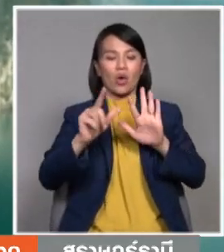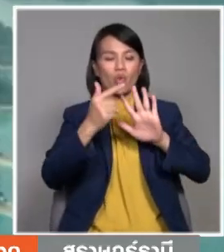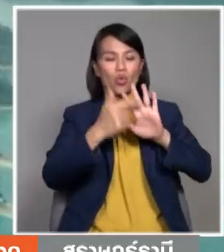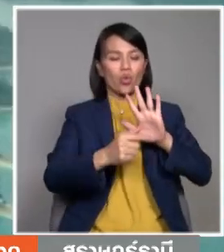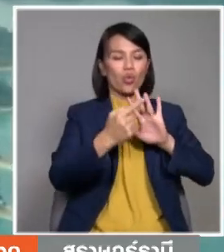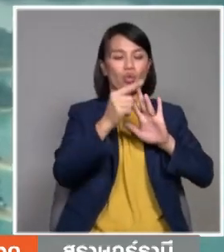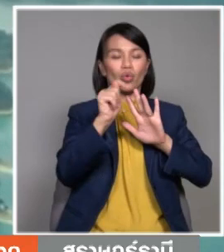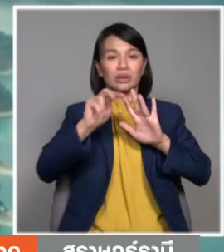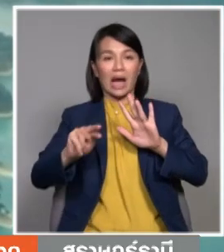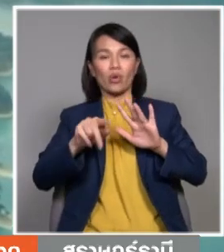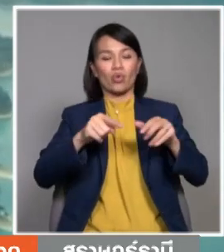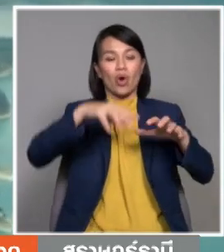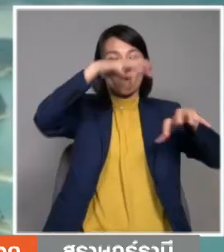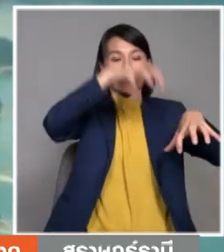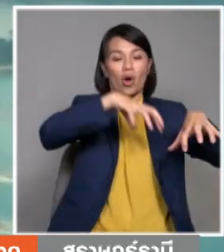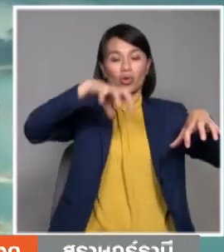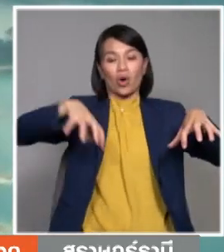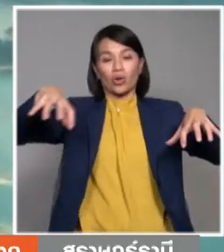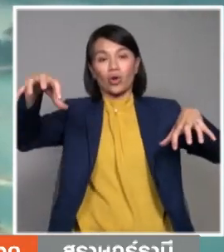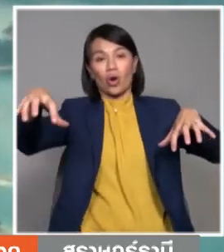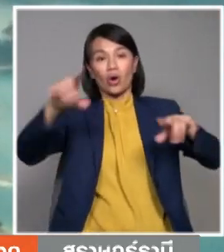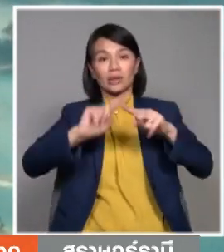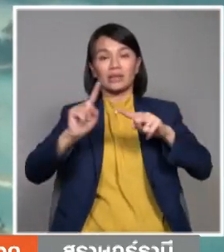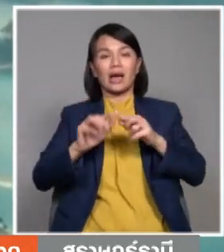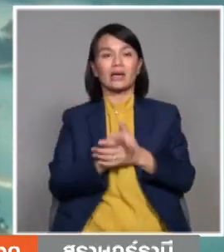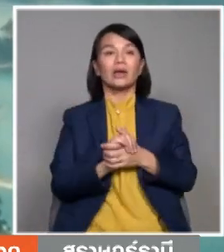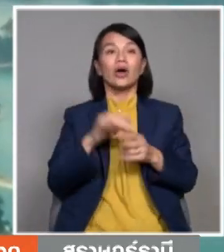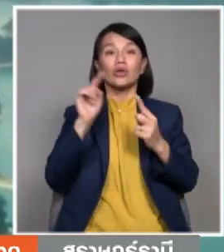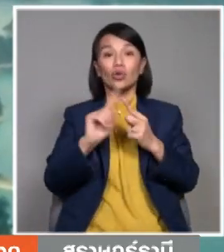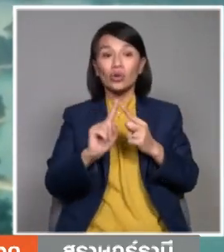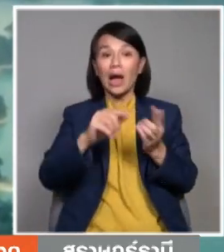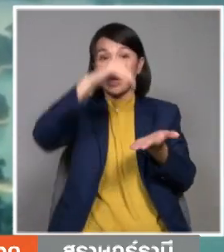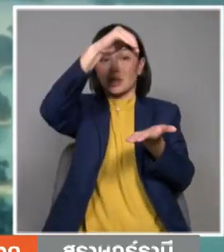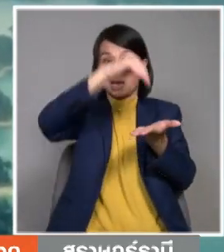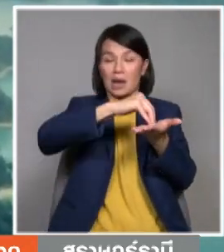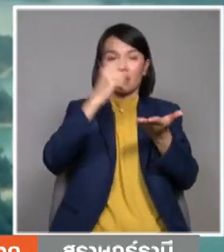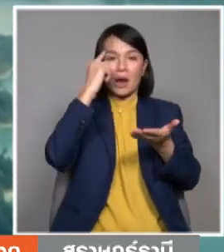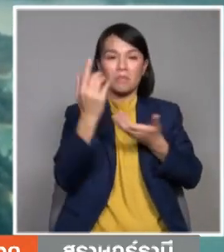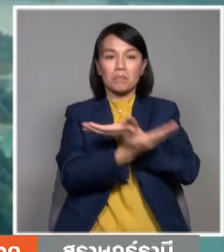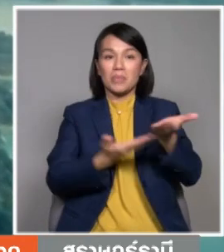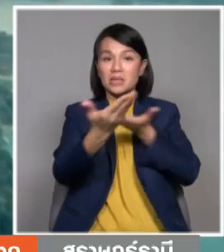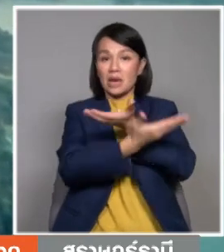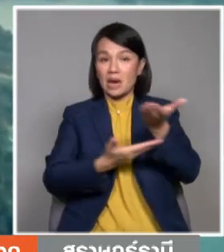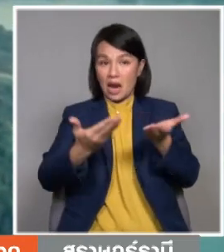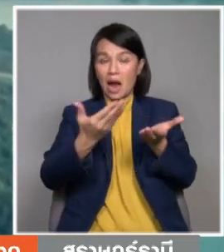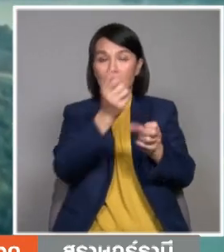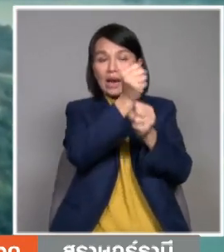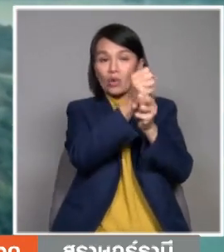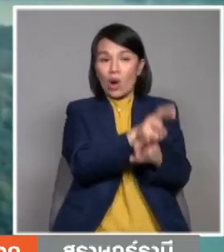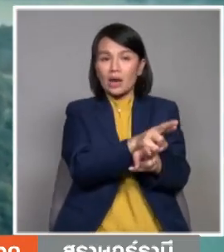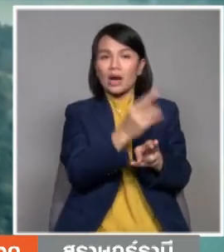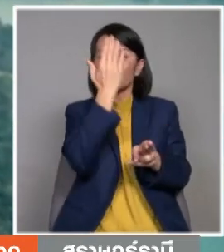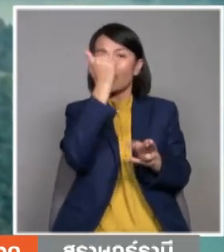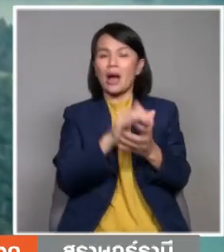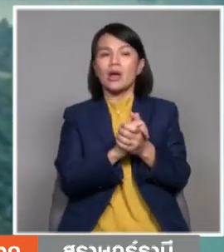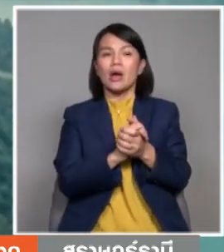หมู่เกาะสิมิลันอ่าวพังงาและกลุ่มป่าแก่งกระจานซึ่งหลักเกณฑ์ในการพิจารณาพื้นที่ให้เป็นมรดกอาเซียนได้แก่ความ